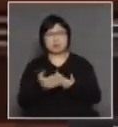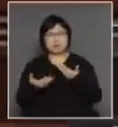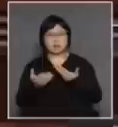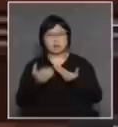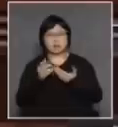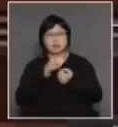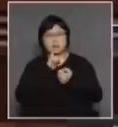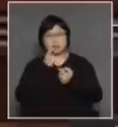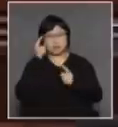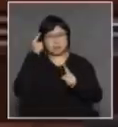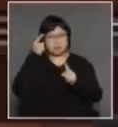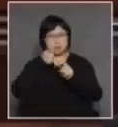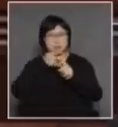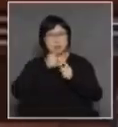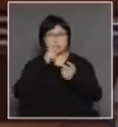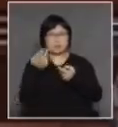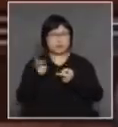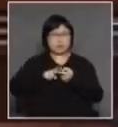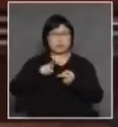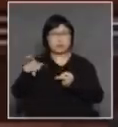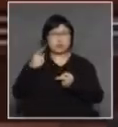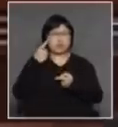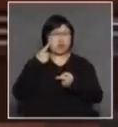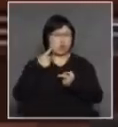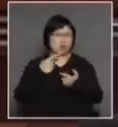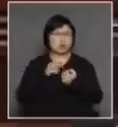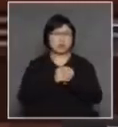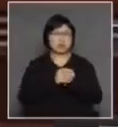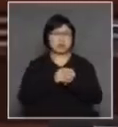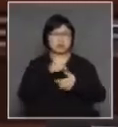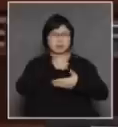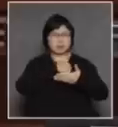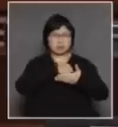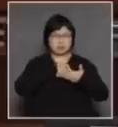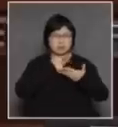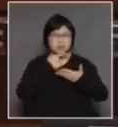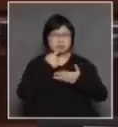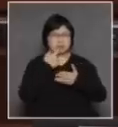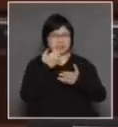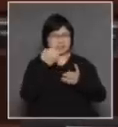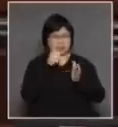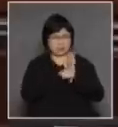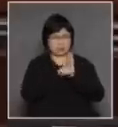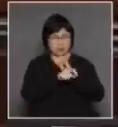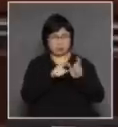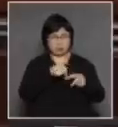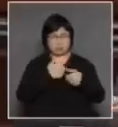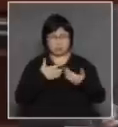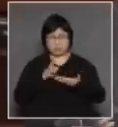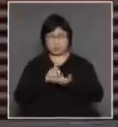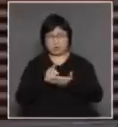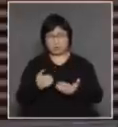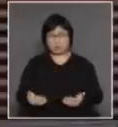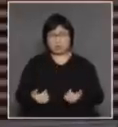係要 double， 即係要將唐司長嘅結構性盈餘翻一翻佢，每年要去到